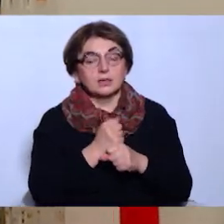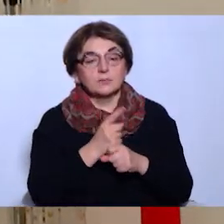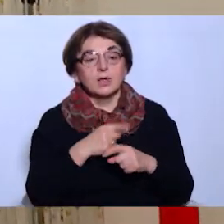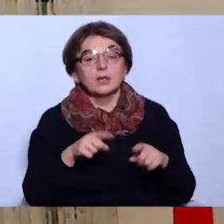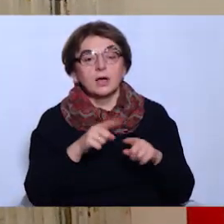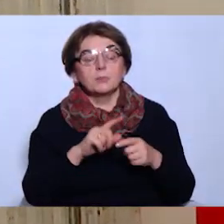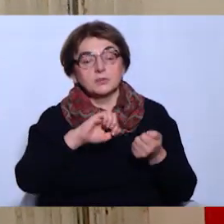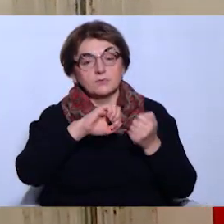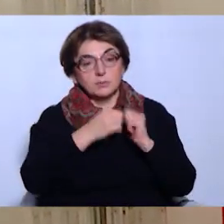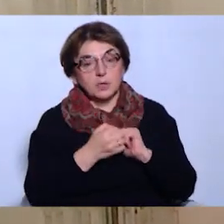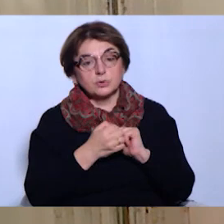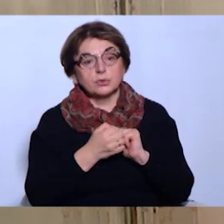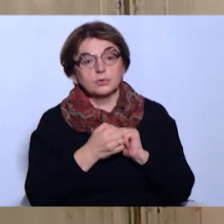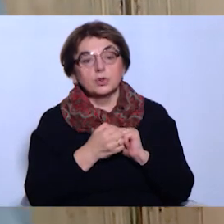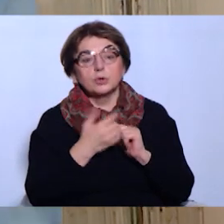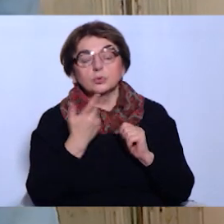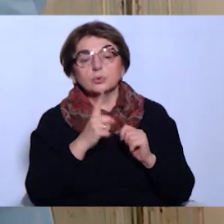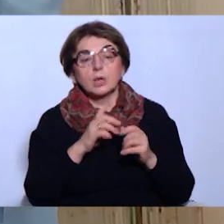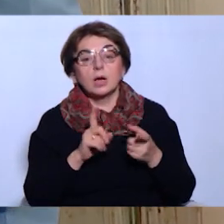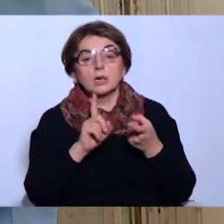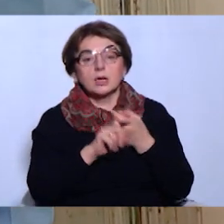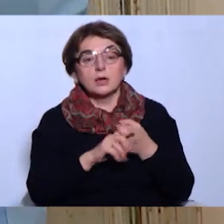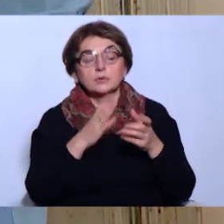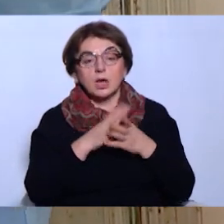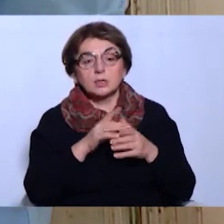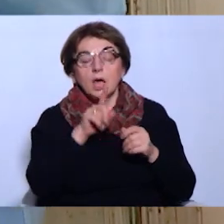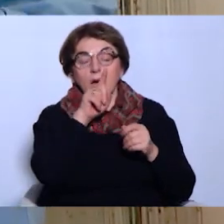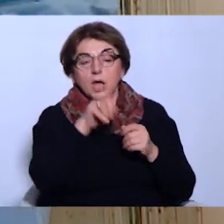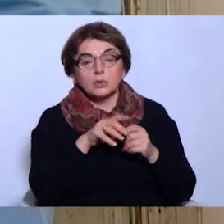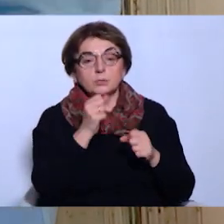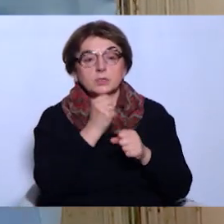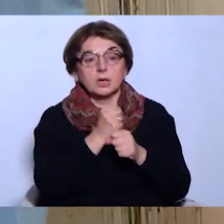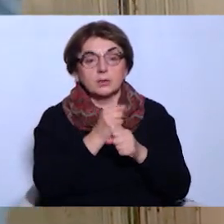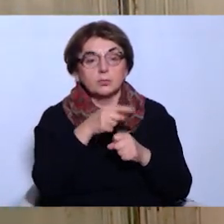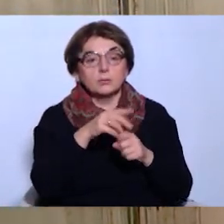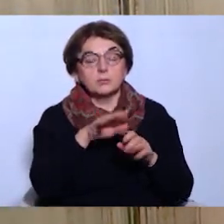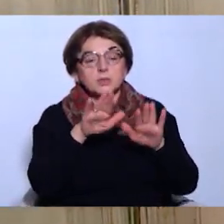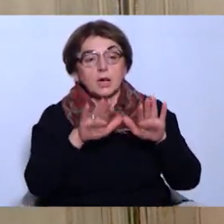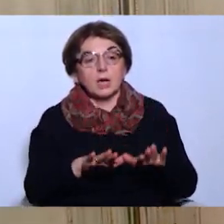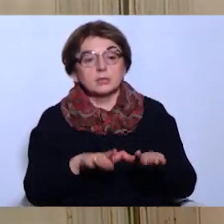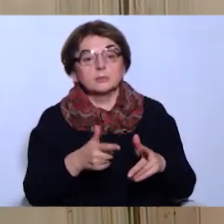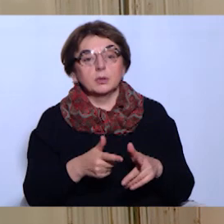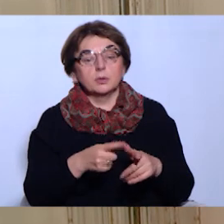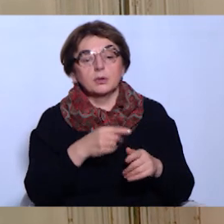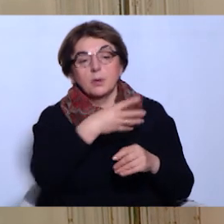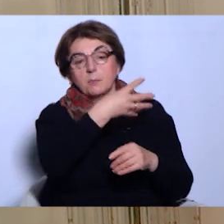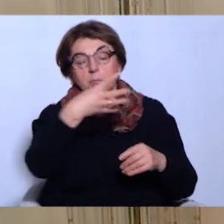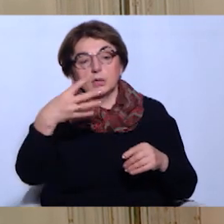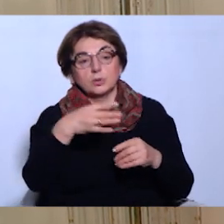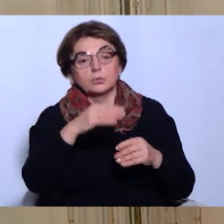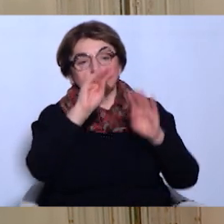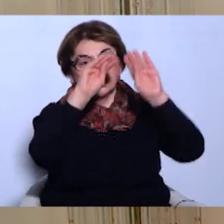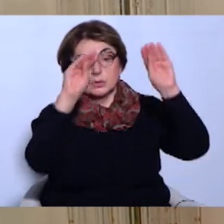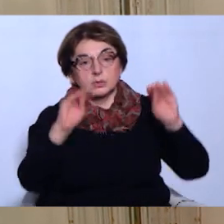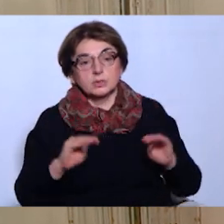ყველაფერს. თან ვიმახსოვრებთ, თუ რა კავშირშია ატომის აღნაგობა მის ადგილმდებარეობასთან